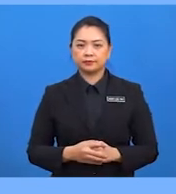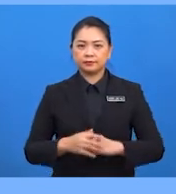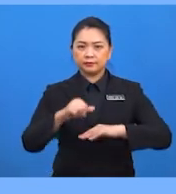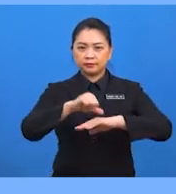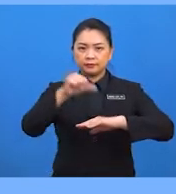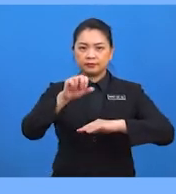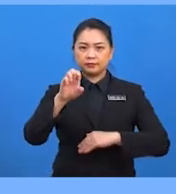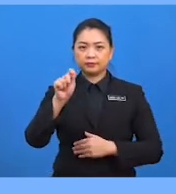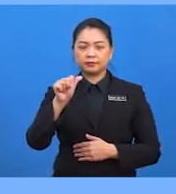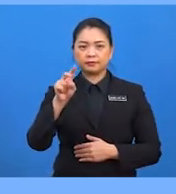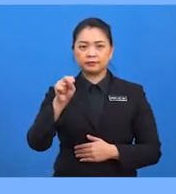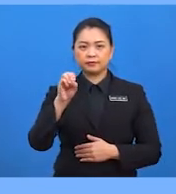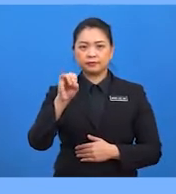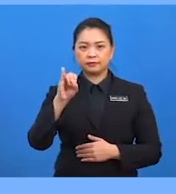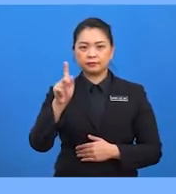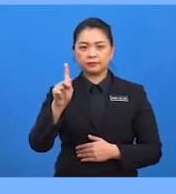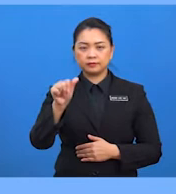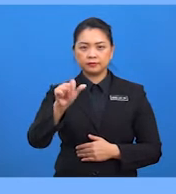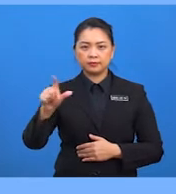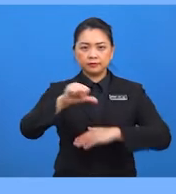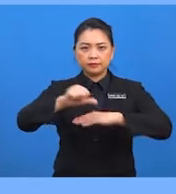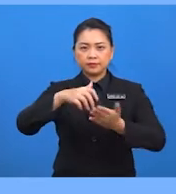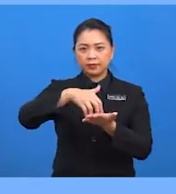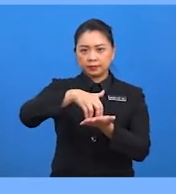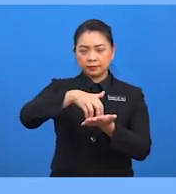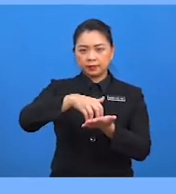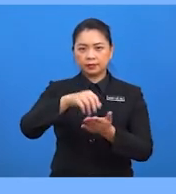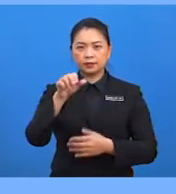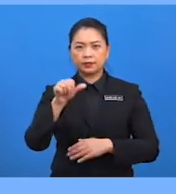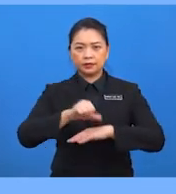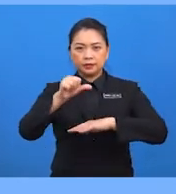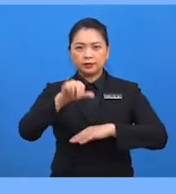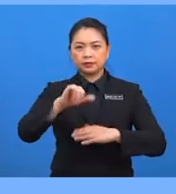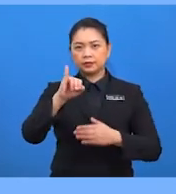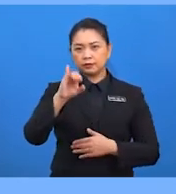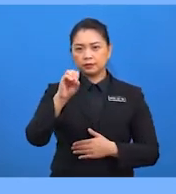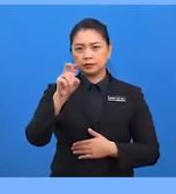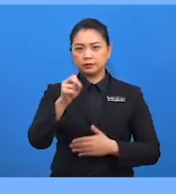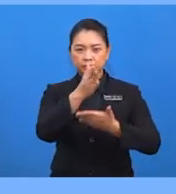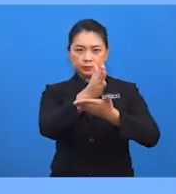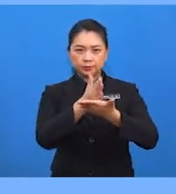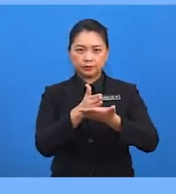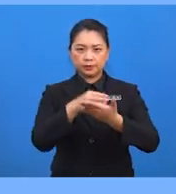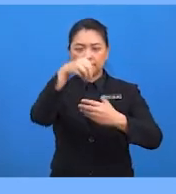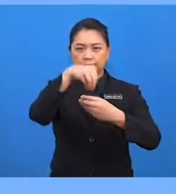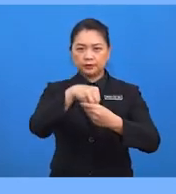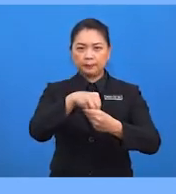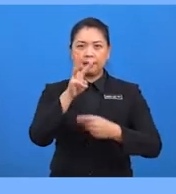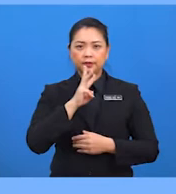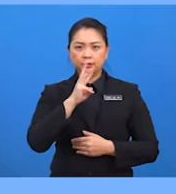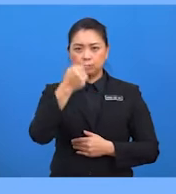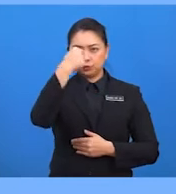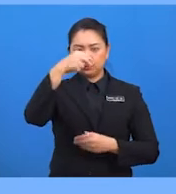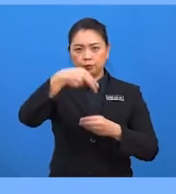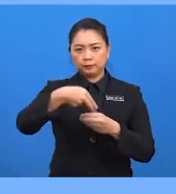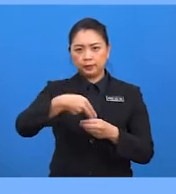Asid etanoik ialah asid lemah, iaitu asid yang mengion separa di